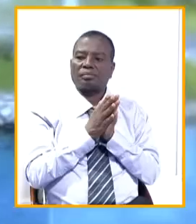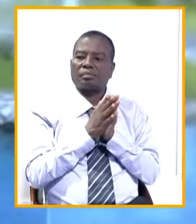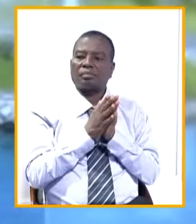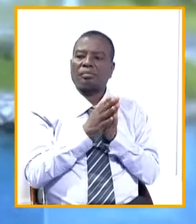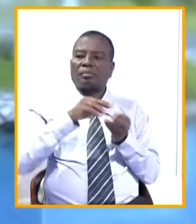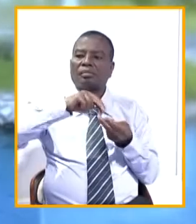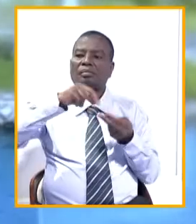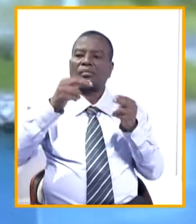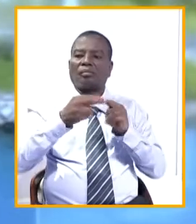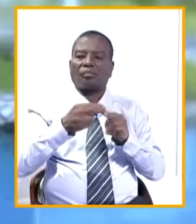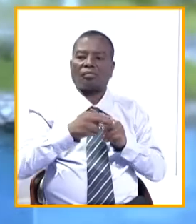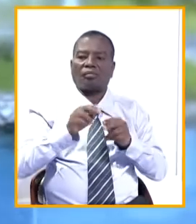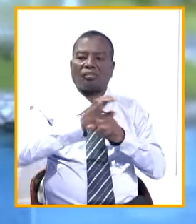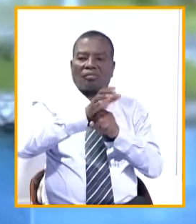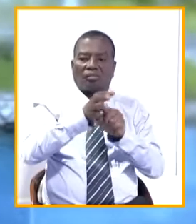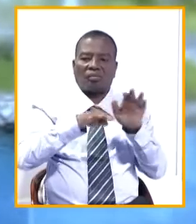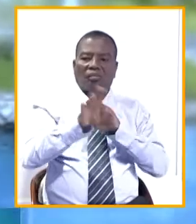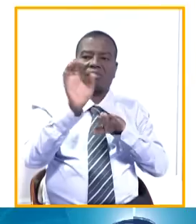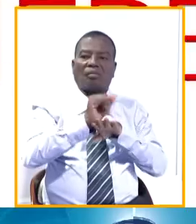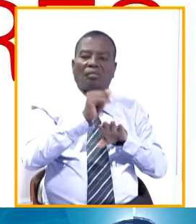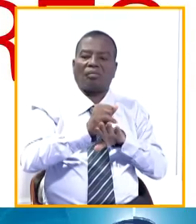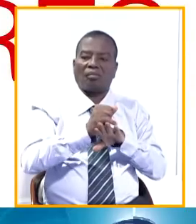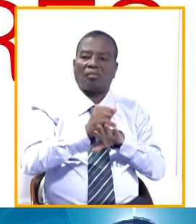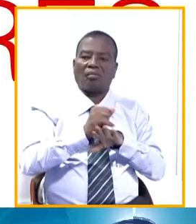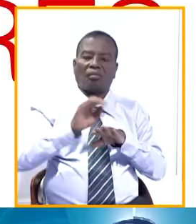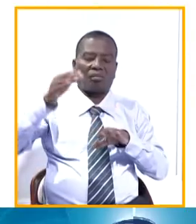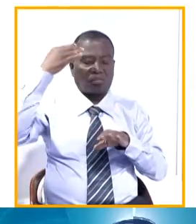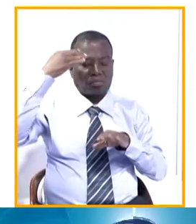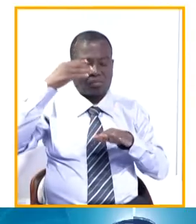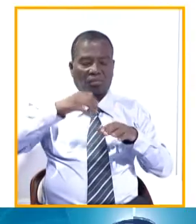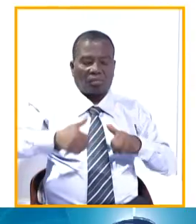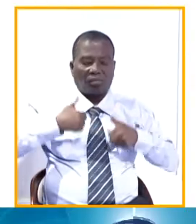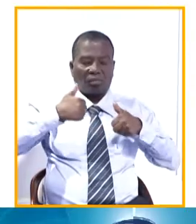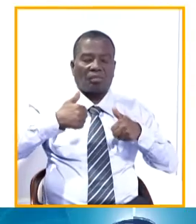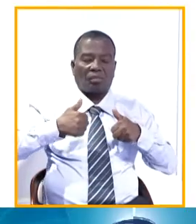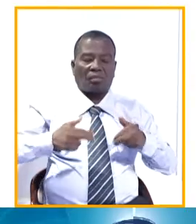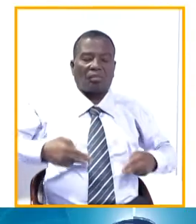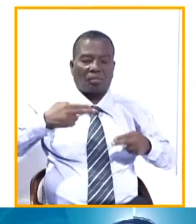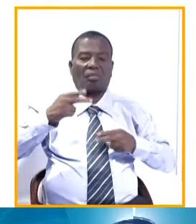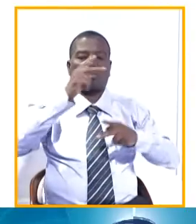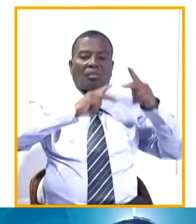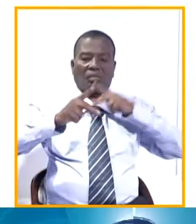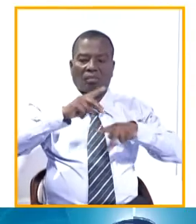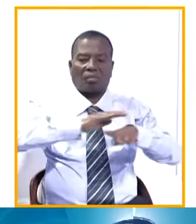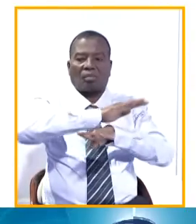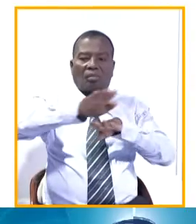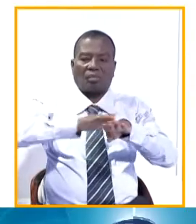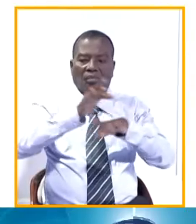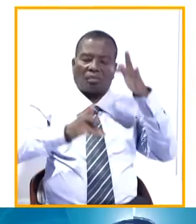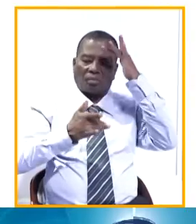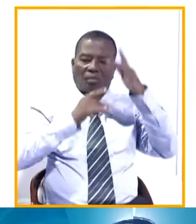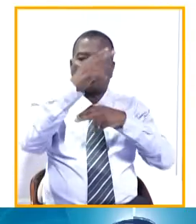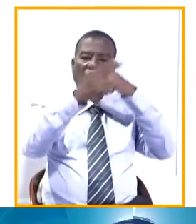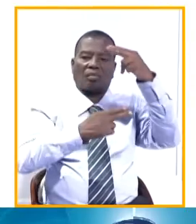Les chiffres du coronavirus en Côte d'Ivoire. Le ministère de la Santé, de l'Hygiène publique et de la couverture